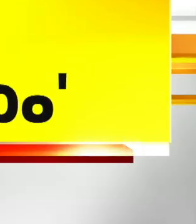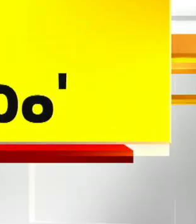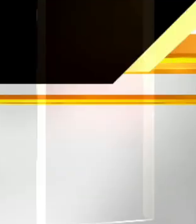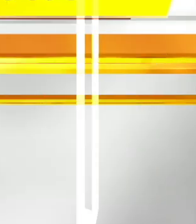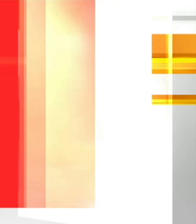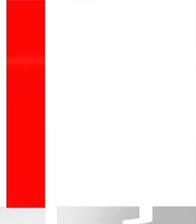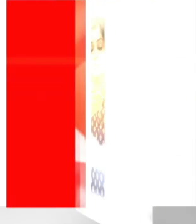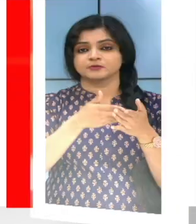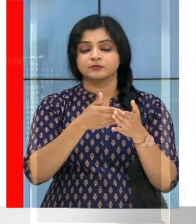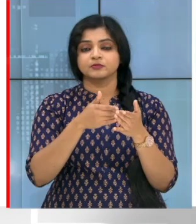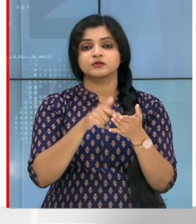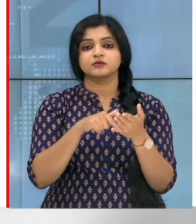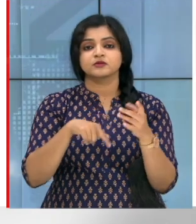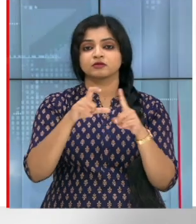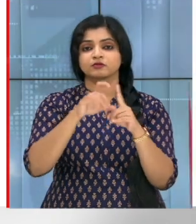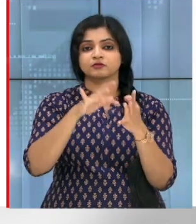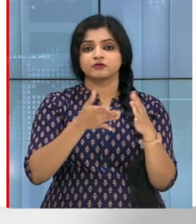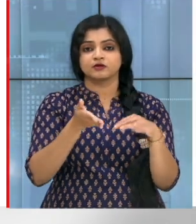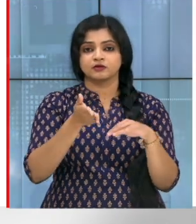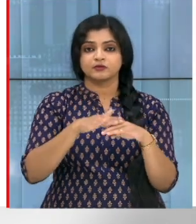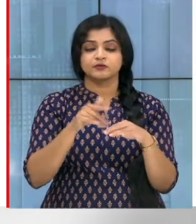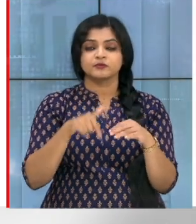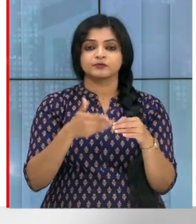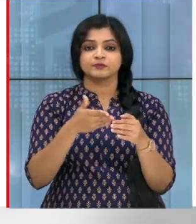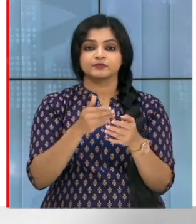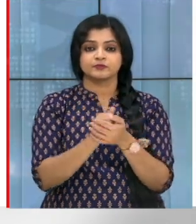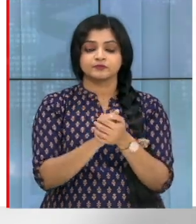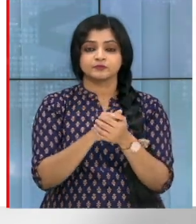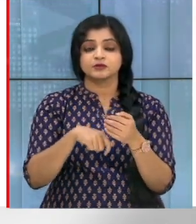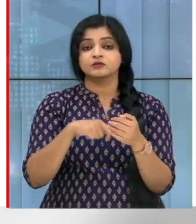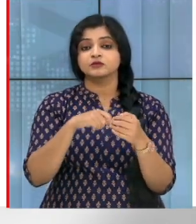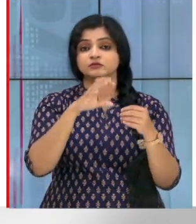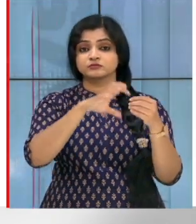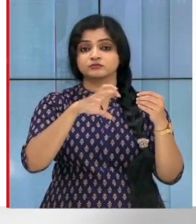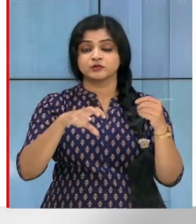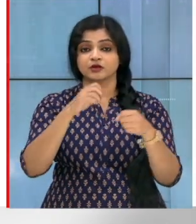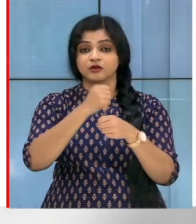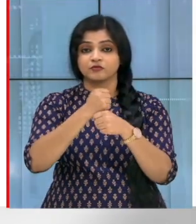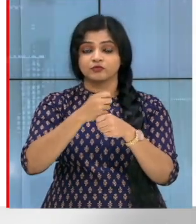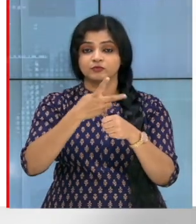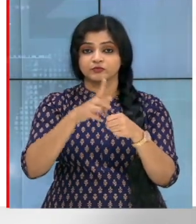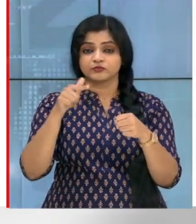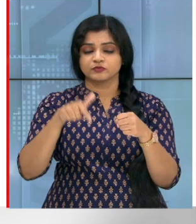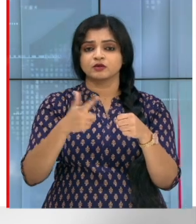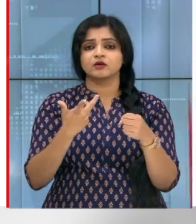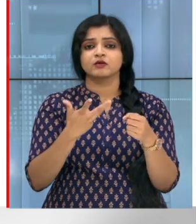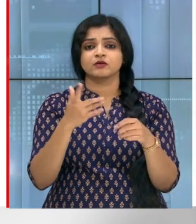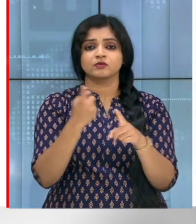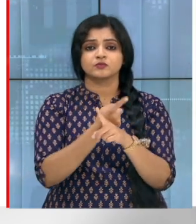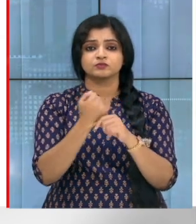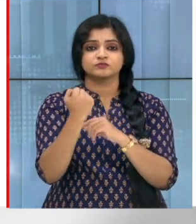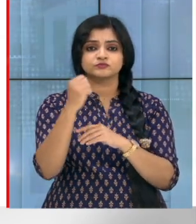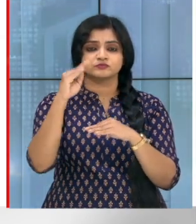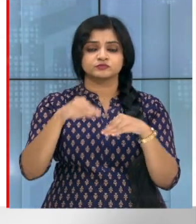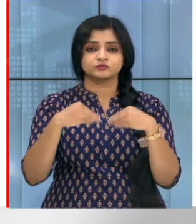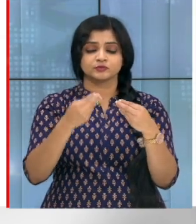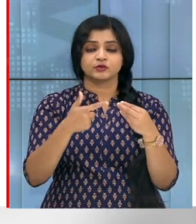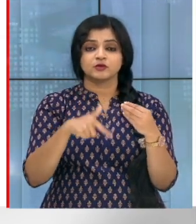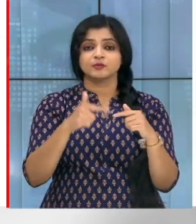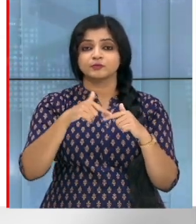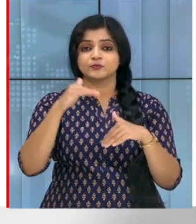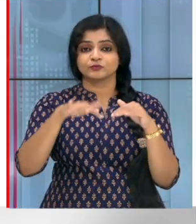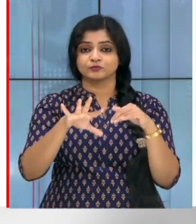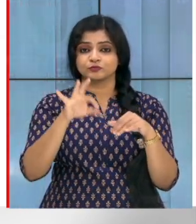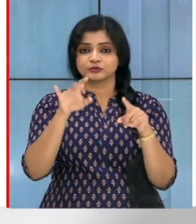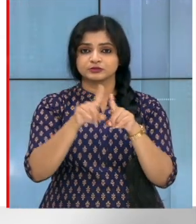ഉദാഹരണമാണ് ഡൽഹിയിൽ ഉണ്ടായിട്ടുള്ളത് എന്ന് പറയുന്നു. സംസ്ഥാന സർക്കാരുകളെ അസ്ഥിരപ്പെടുത്തുക എന്നതിനർത്ഥം ജനാധിപത്യത്തെ തന്നെ